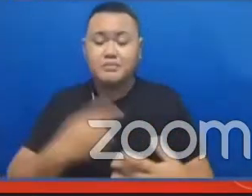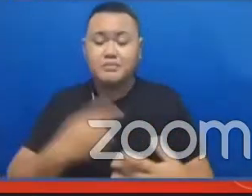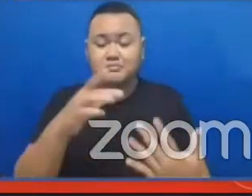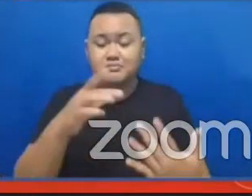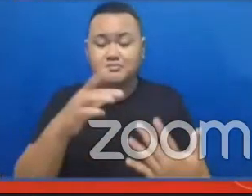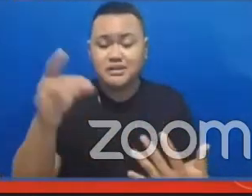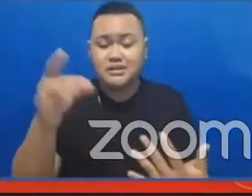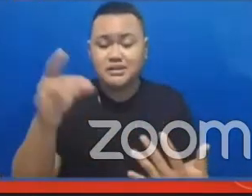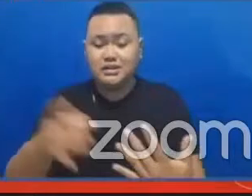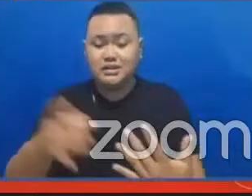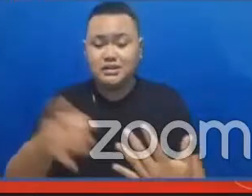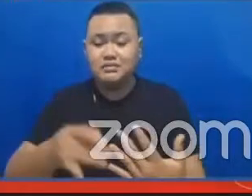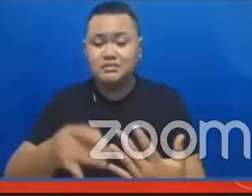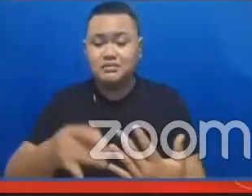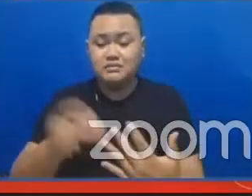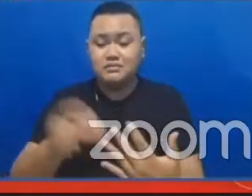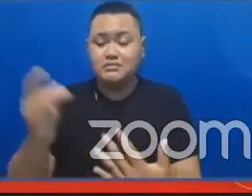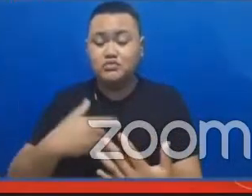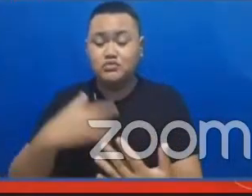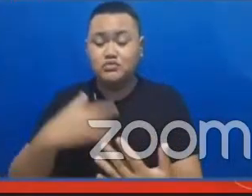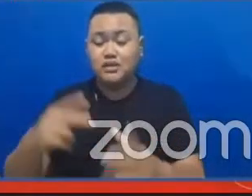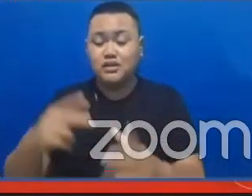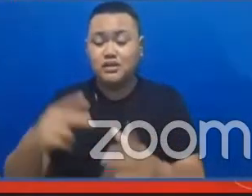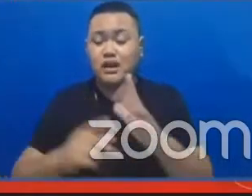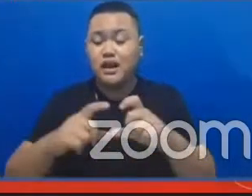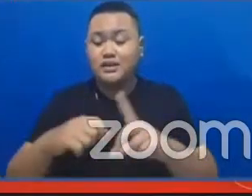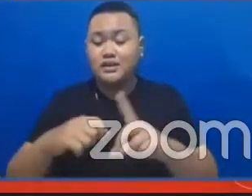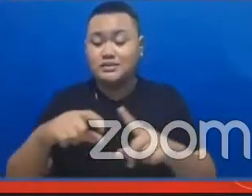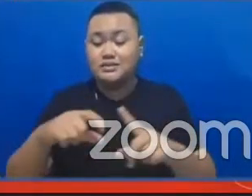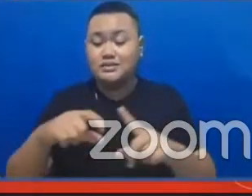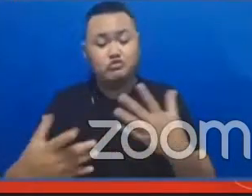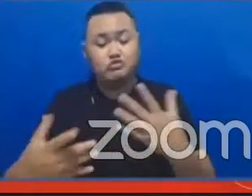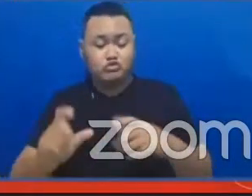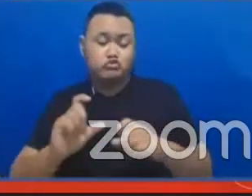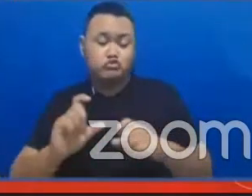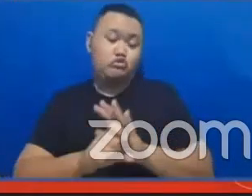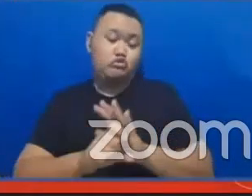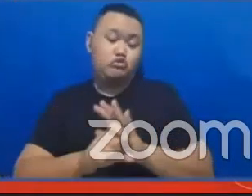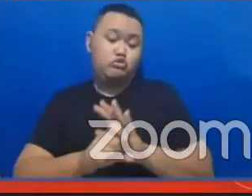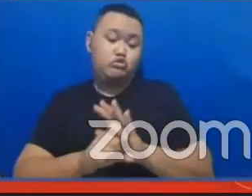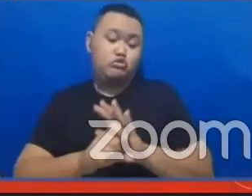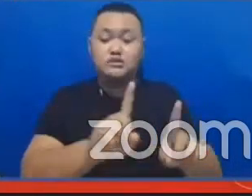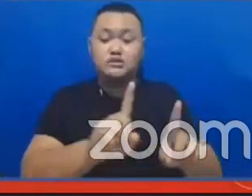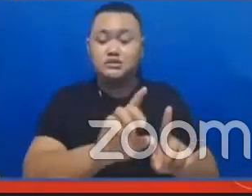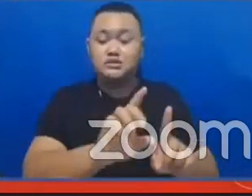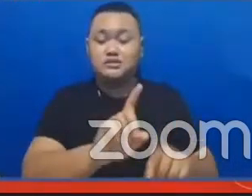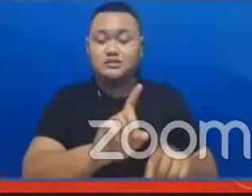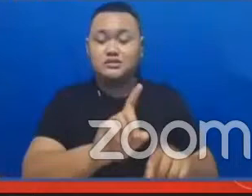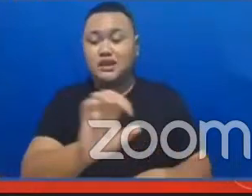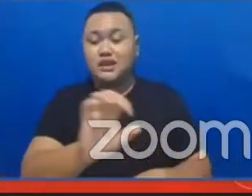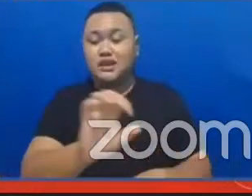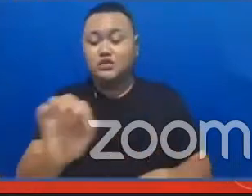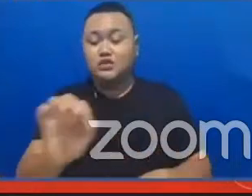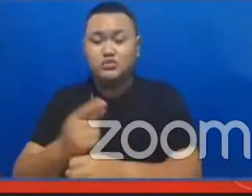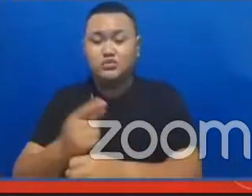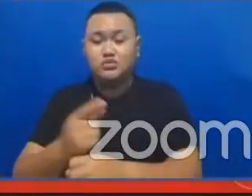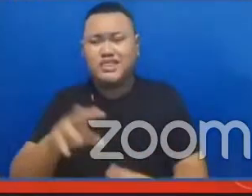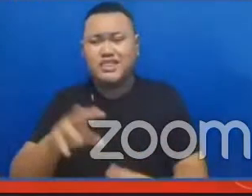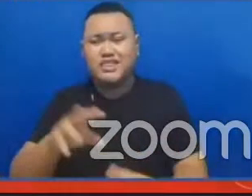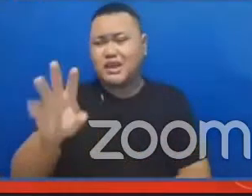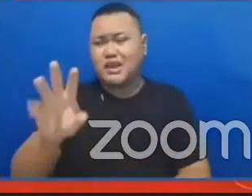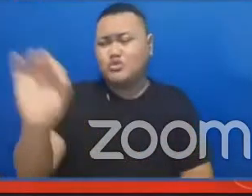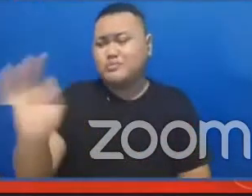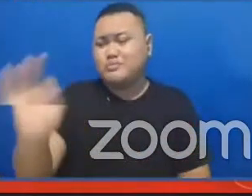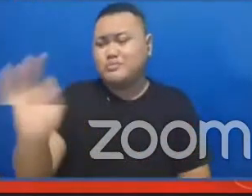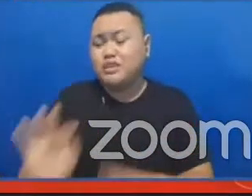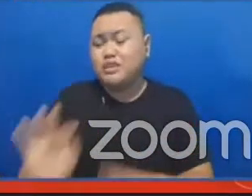tidak mudah. Dari misalnya 100 guru terseleksi, bisa jadi tinggal 30% Pak Reza. Karena orang